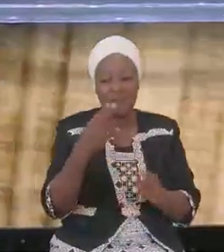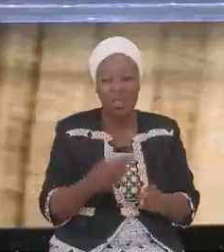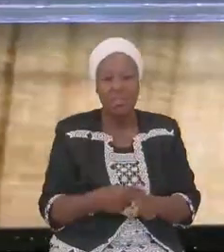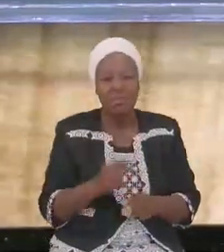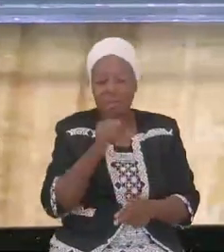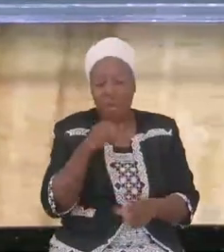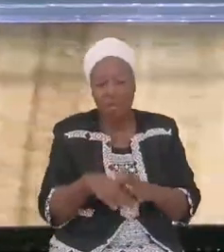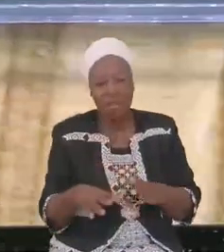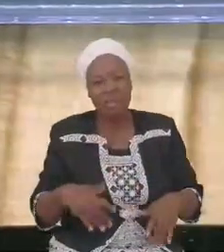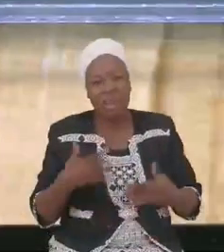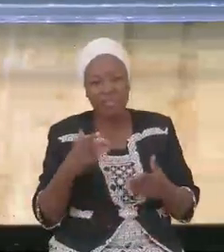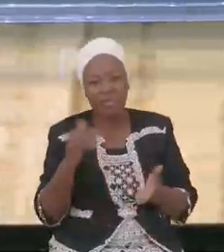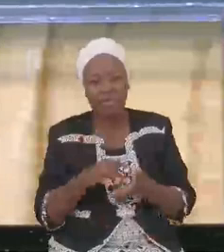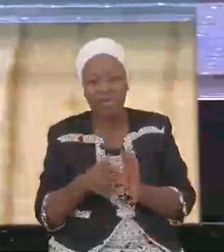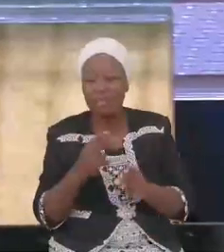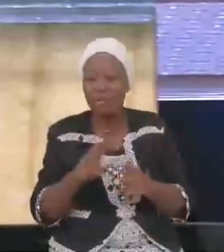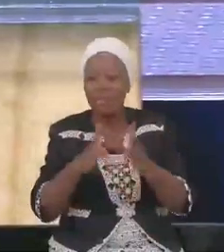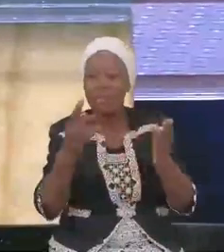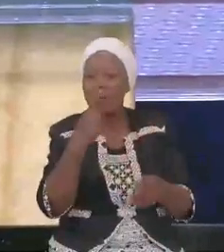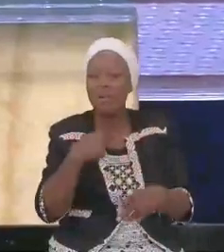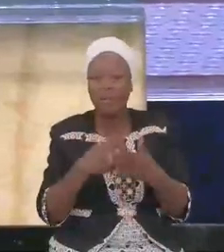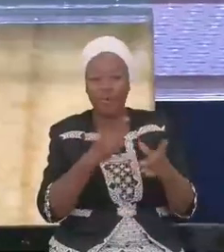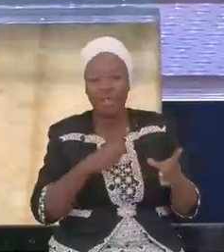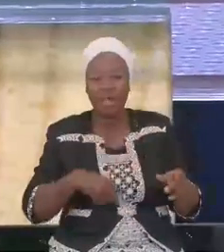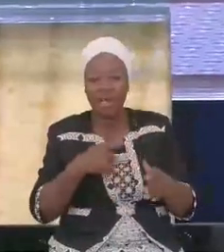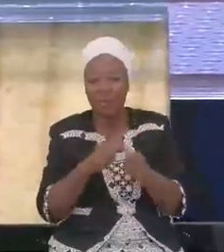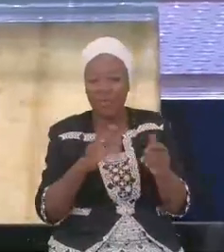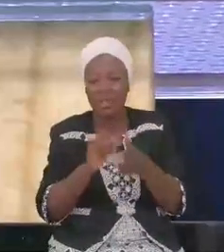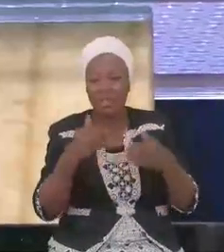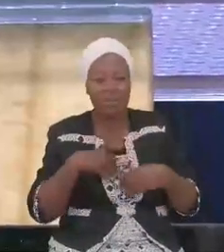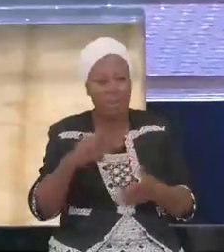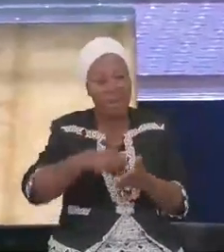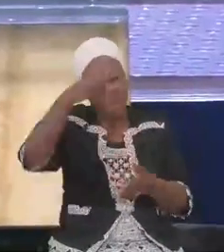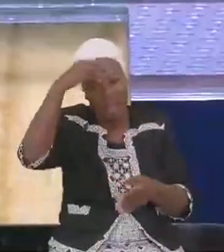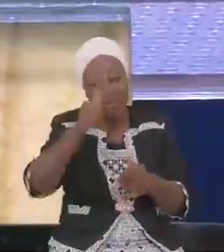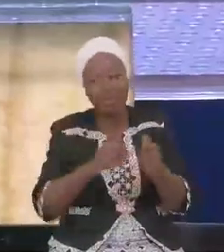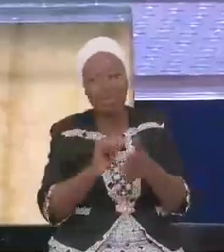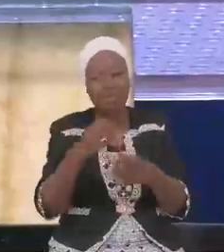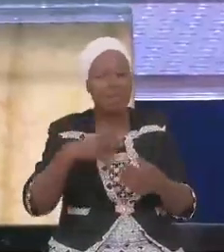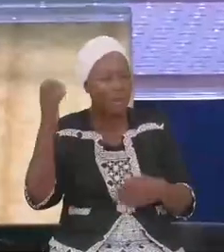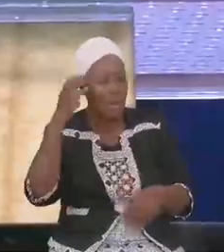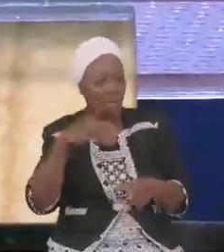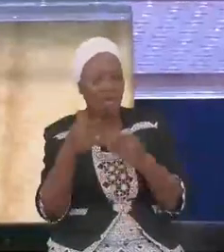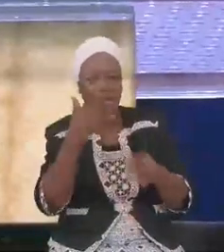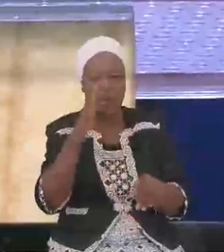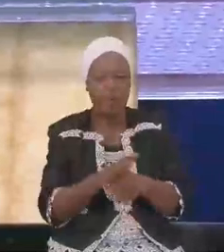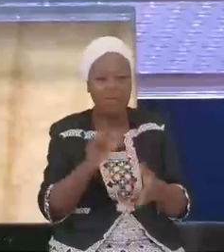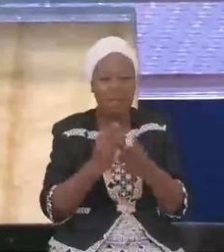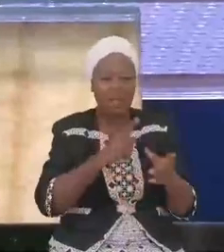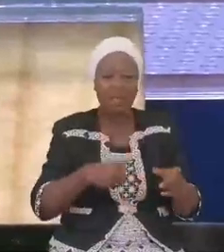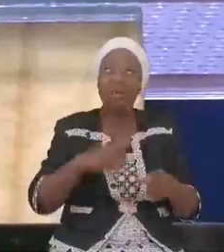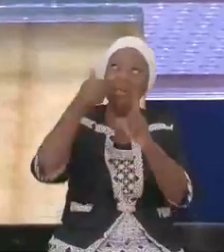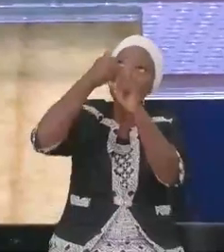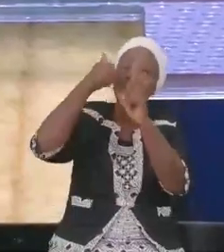ta bouche au Seigneur et présente tout ce que tu as entendu. Les promesses que le Seigneur